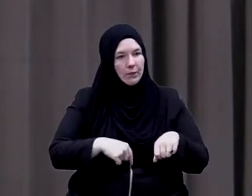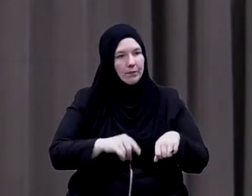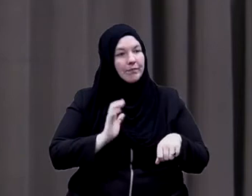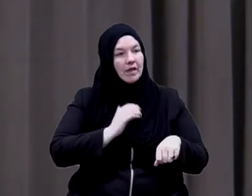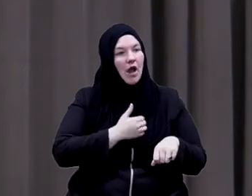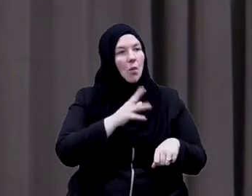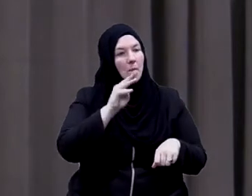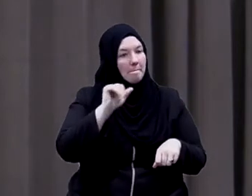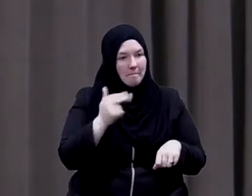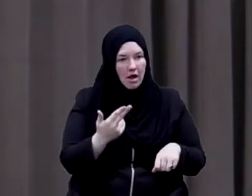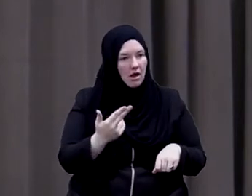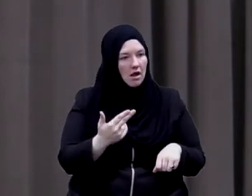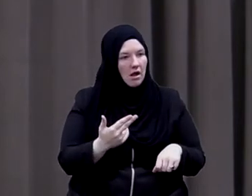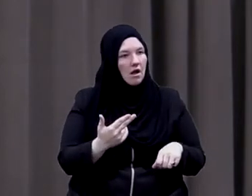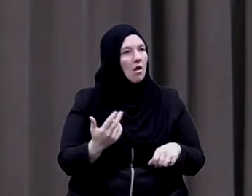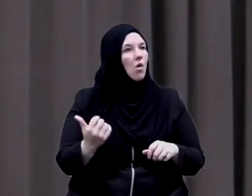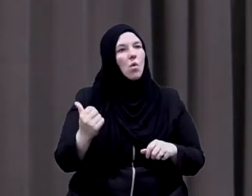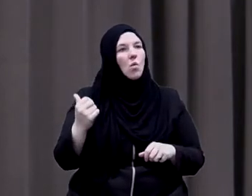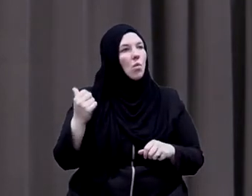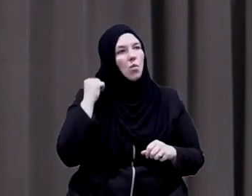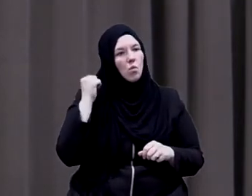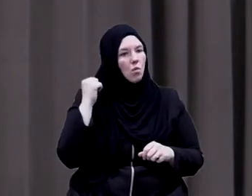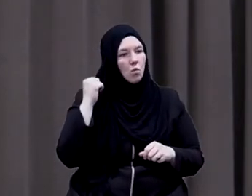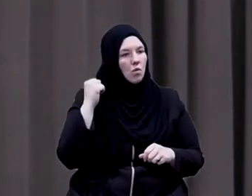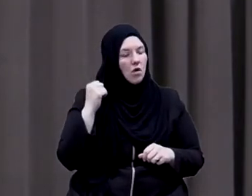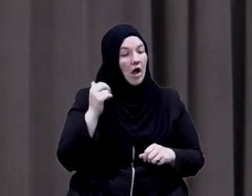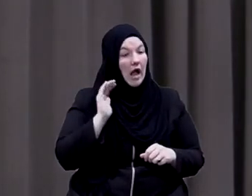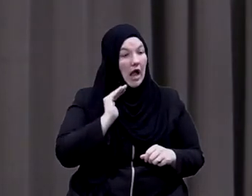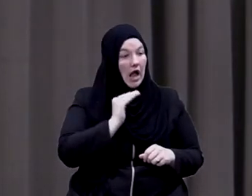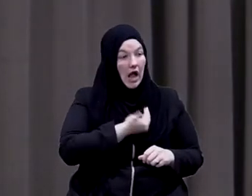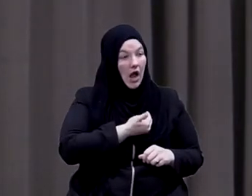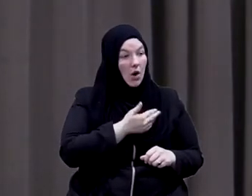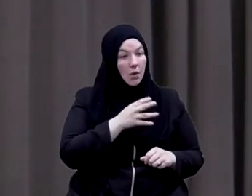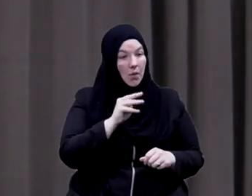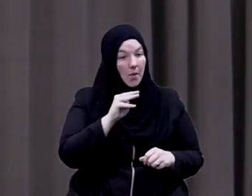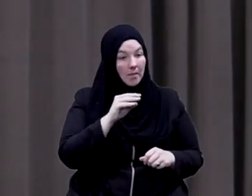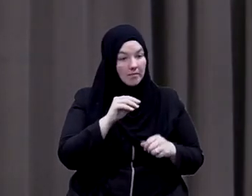Our ummah is not going to harvest what you do not plant.